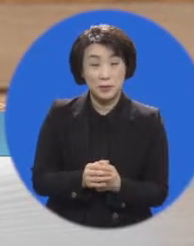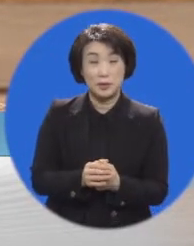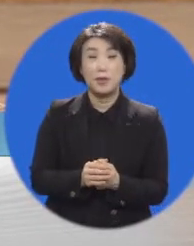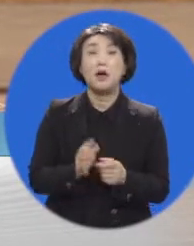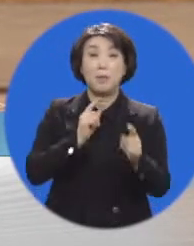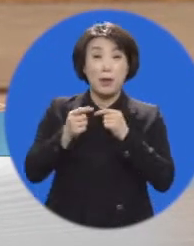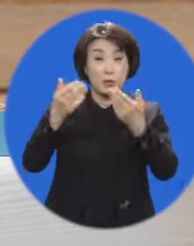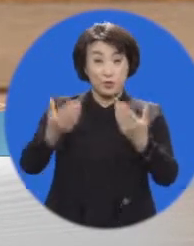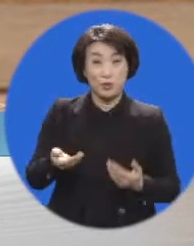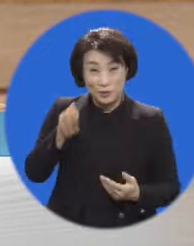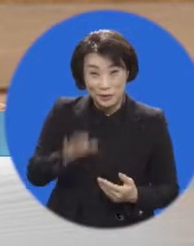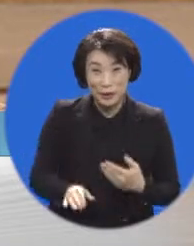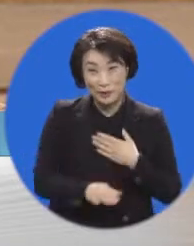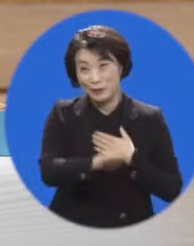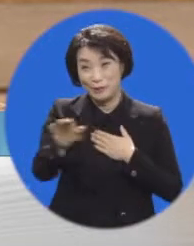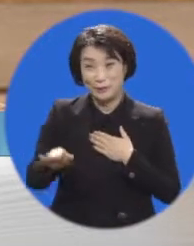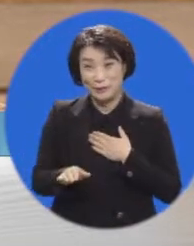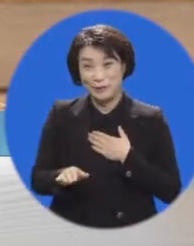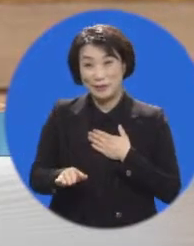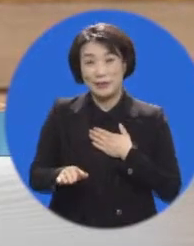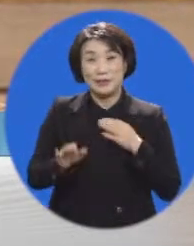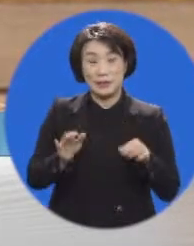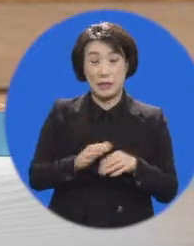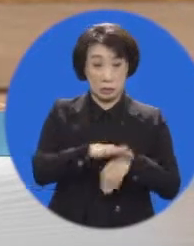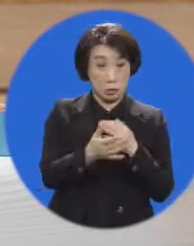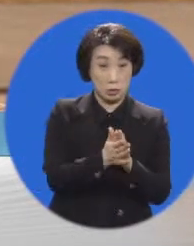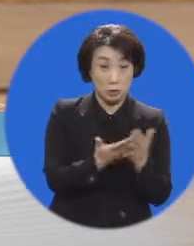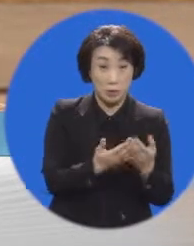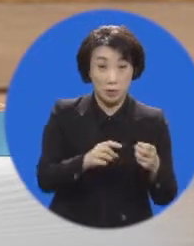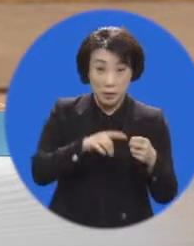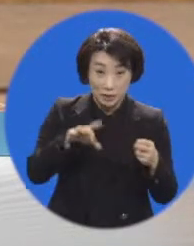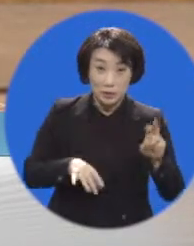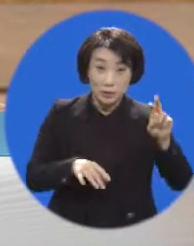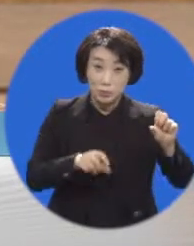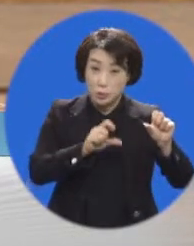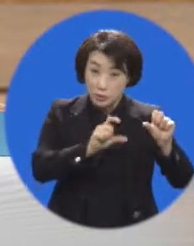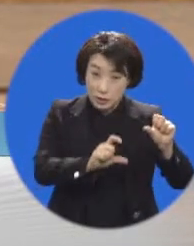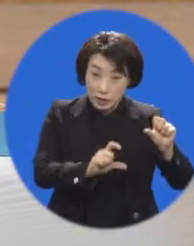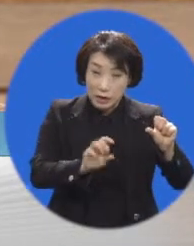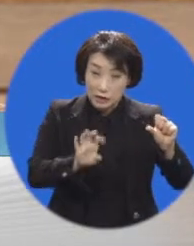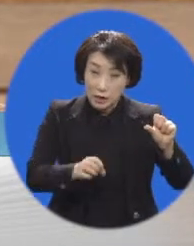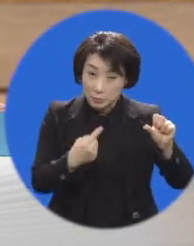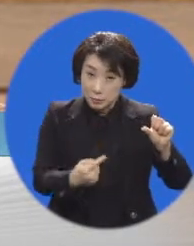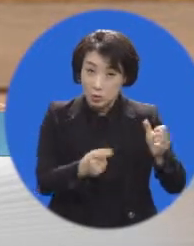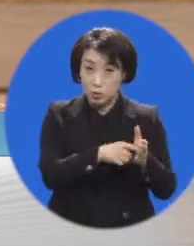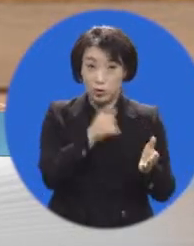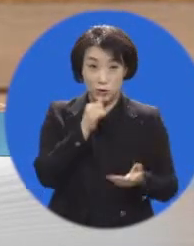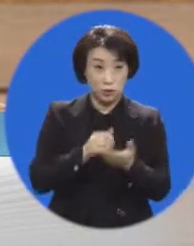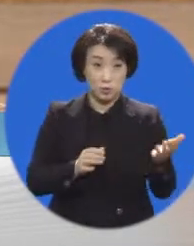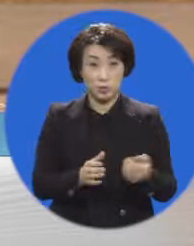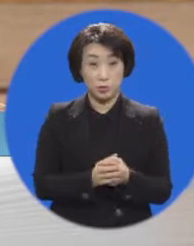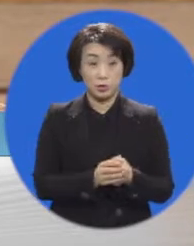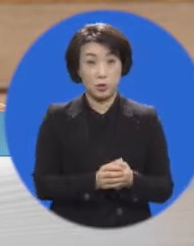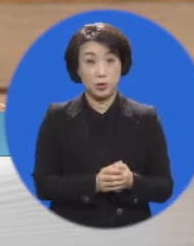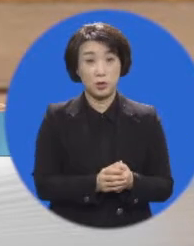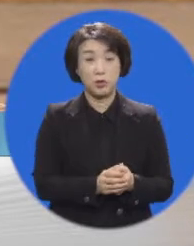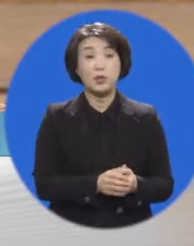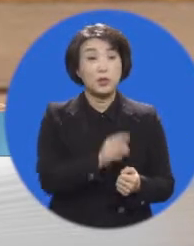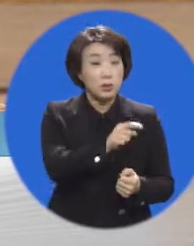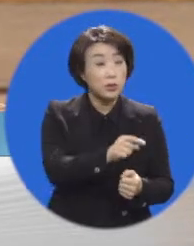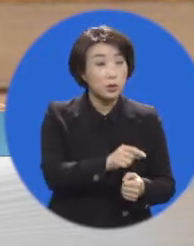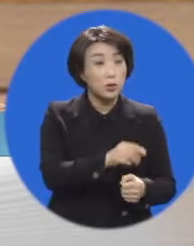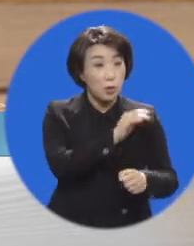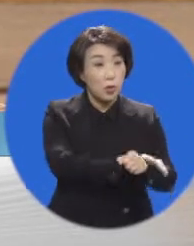그렇게 말씀하셨는데 마태복음 25장 41절에 너